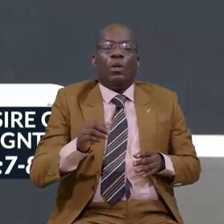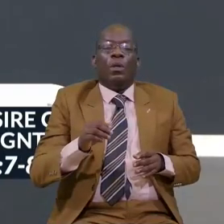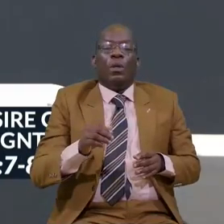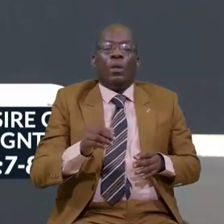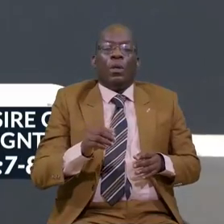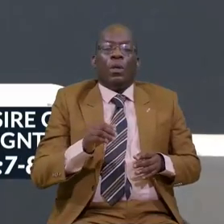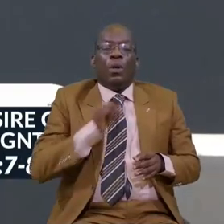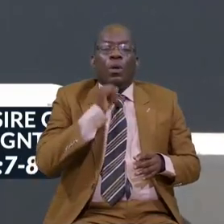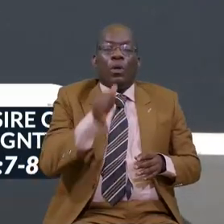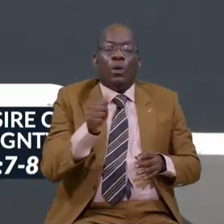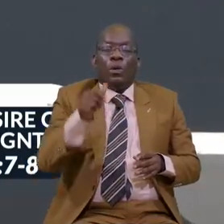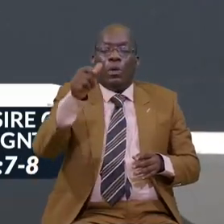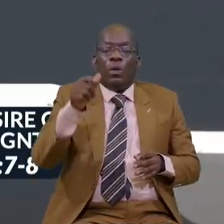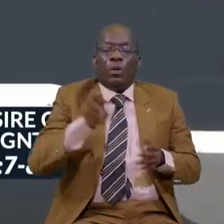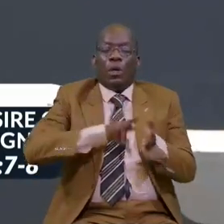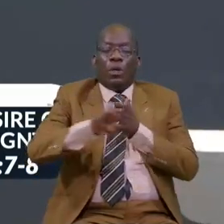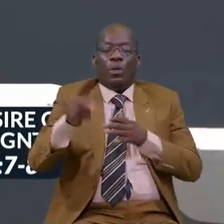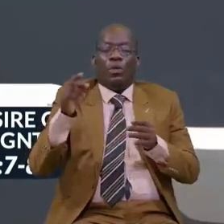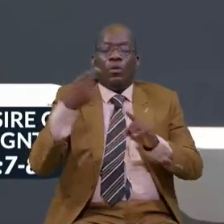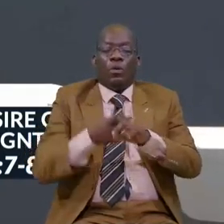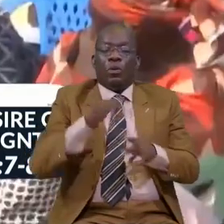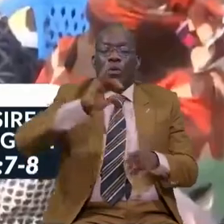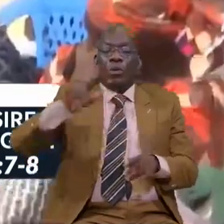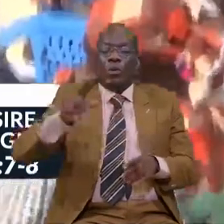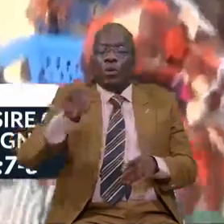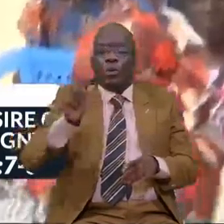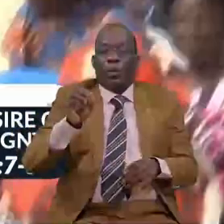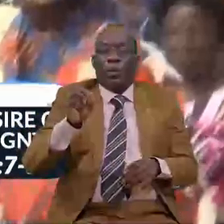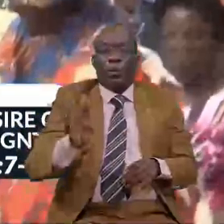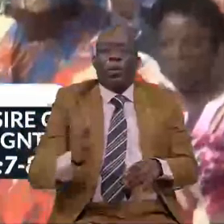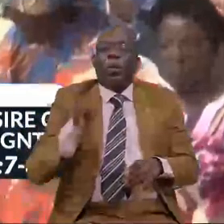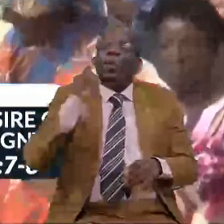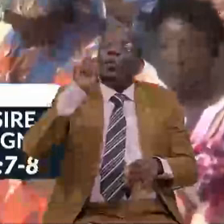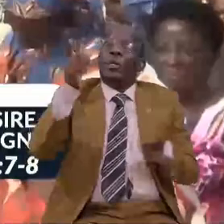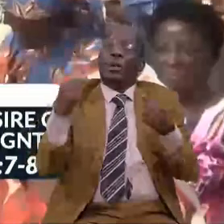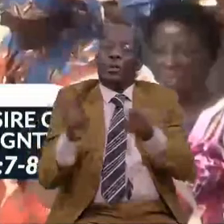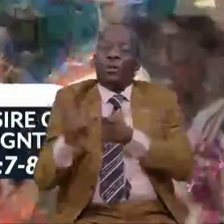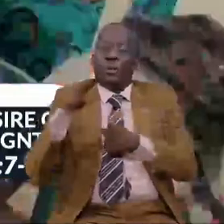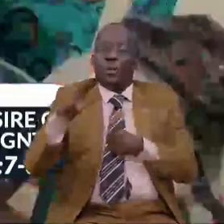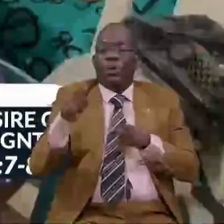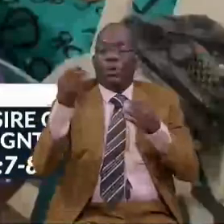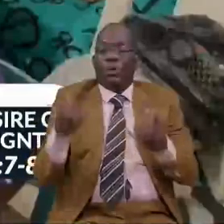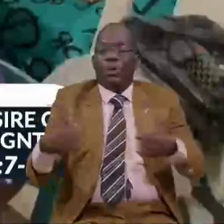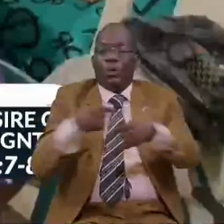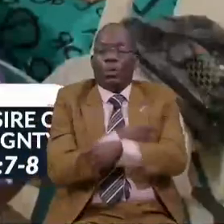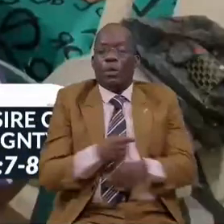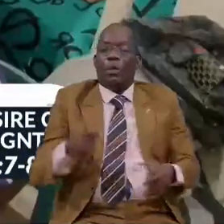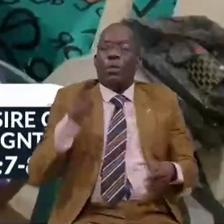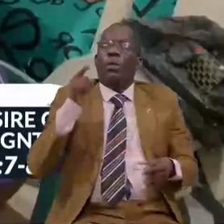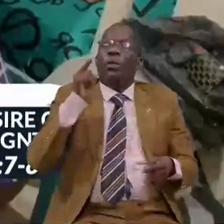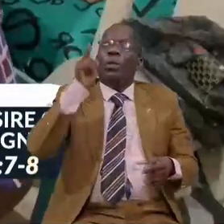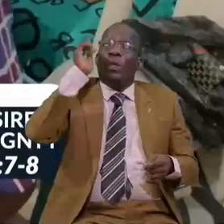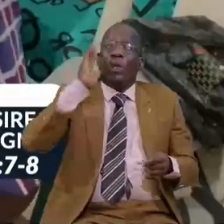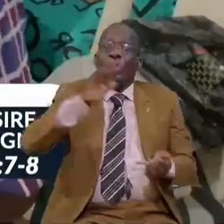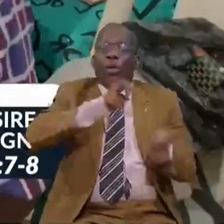de Sion et détournera de Jacob les impiétés. Il vient à toi aujourd'hui.